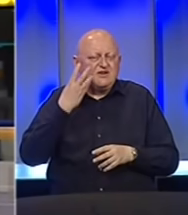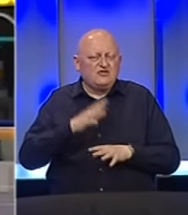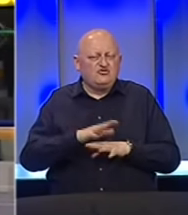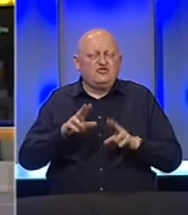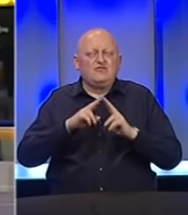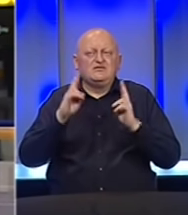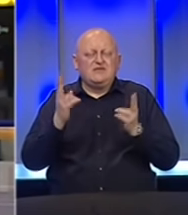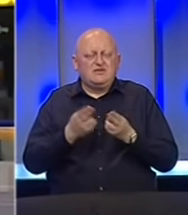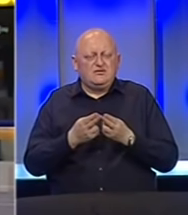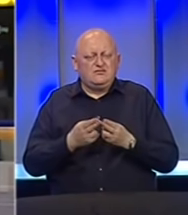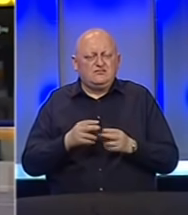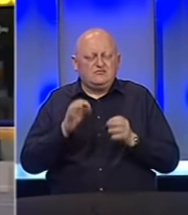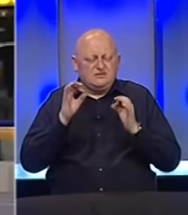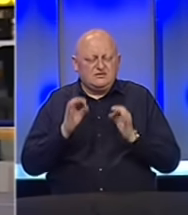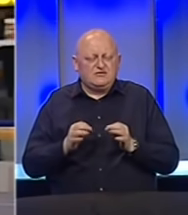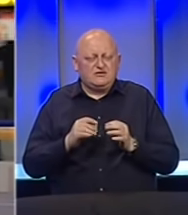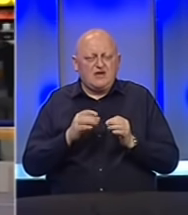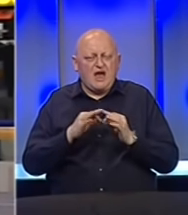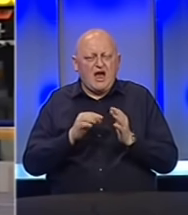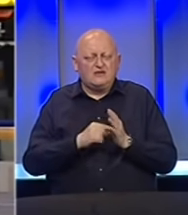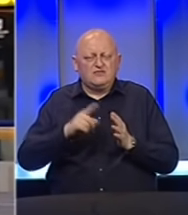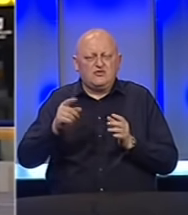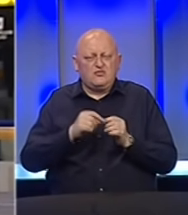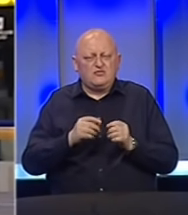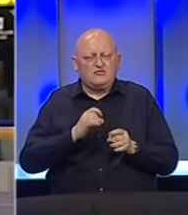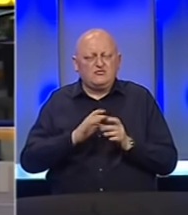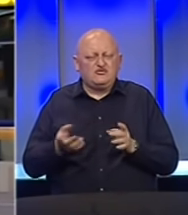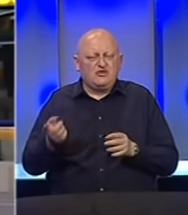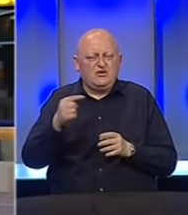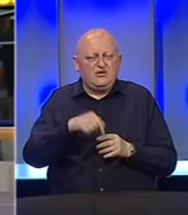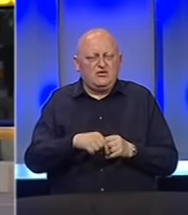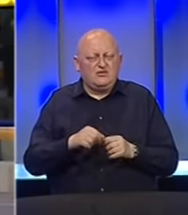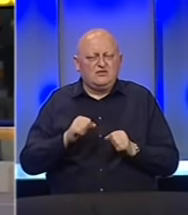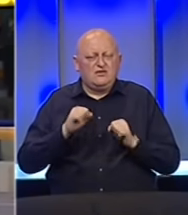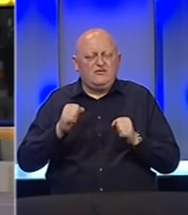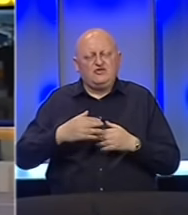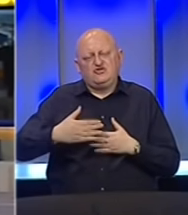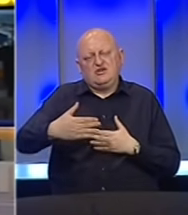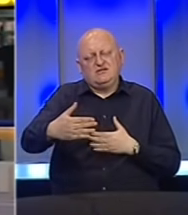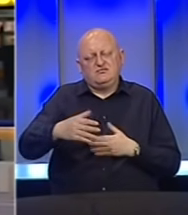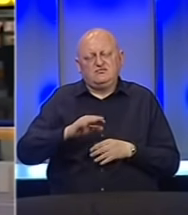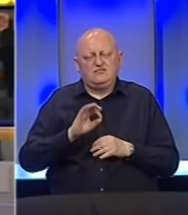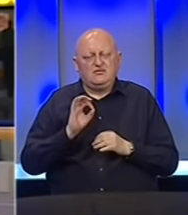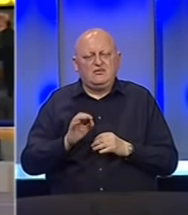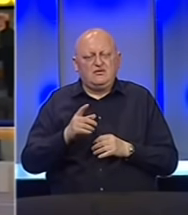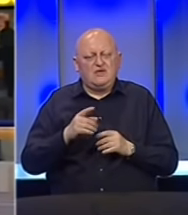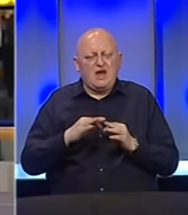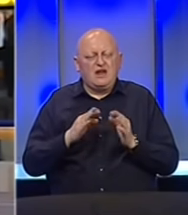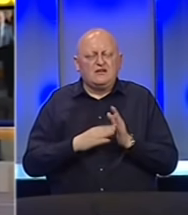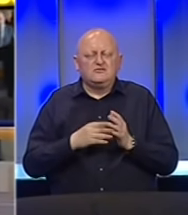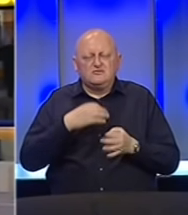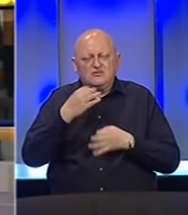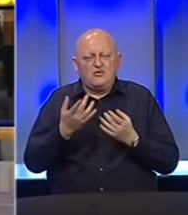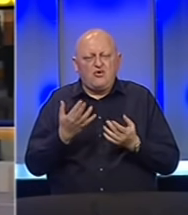širom svijeta. Zasigurno od tačke A do tačke B lakše i brže se dolazi, a fizička distanca je zagarantovana. Arijana Misimović je